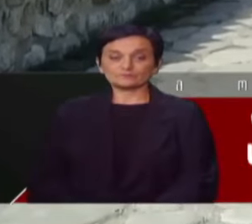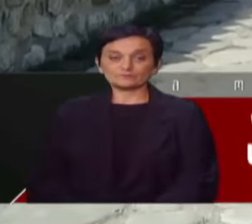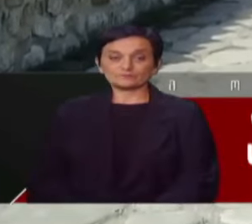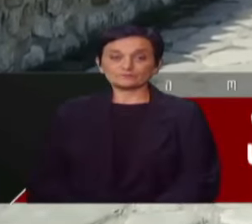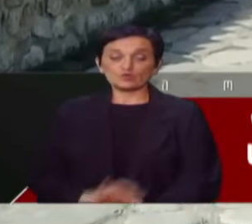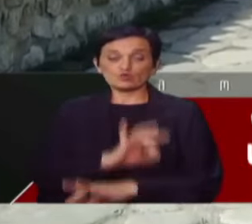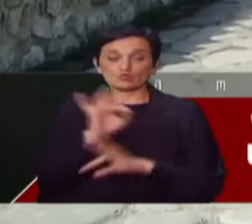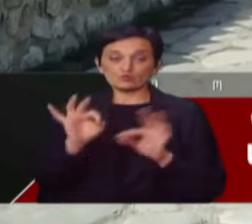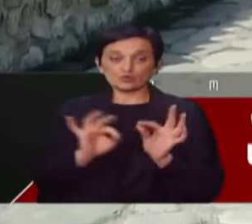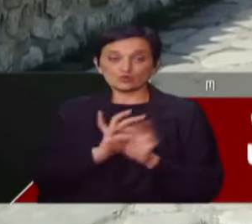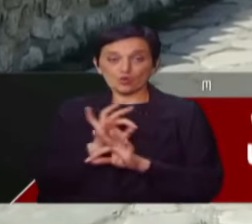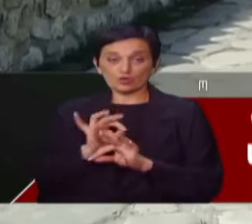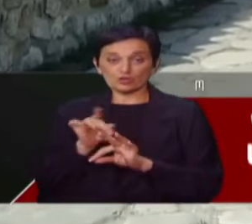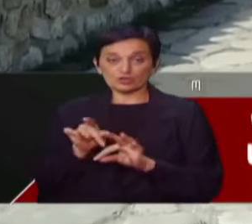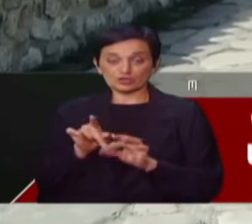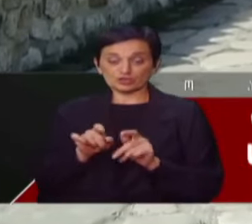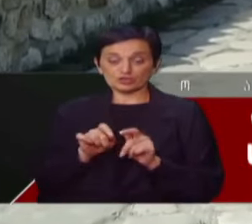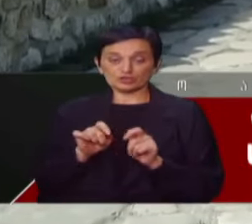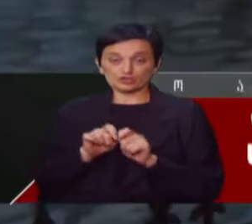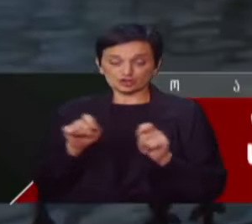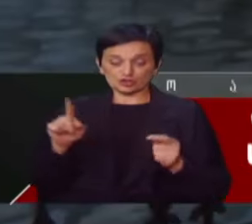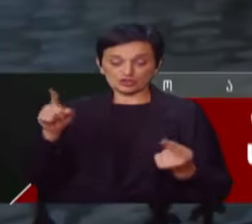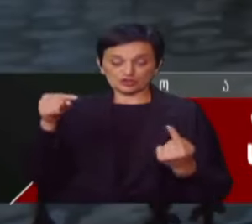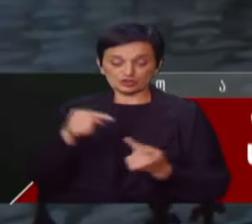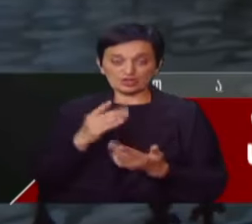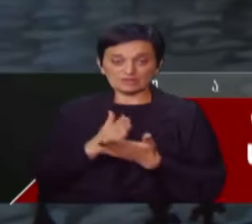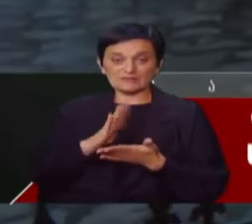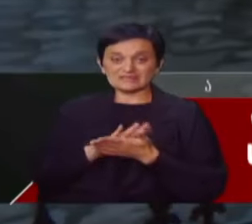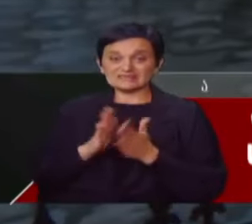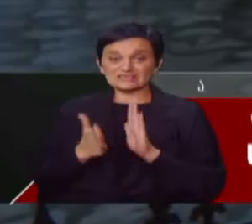ეს პროექტი შეადგინონ შესაბამისად არსებული სიტუაციის მიხედვით.